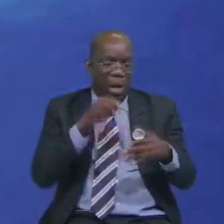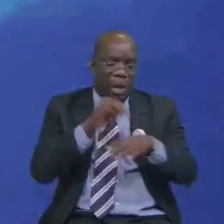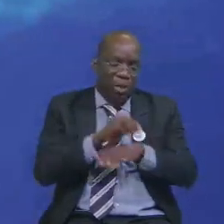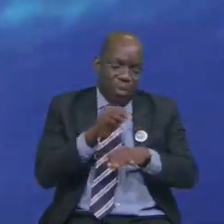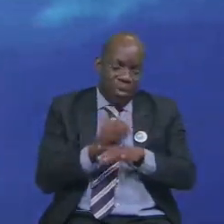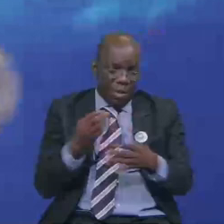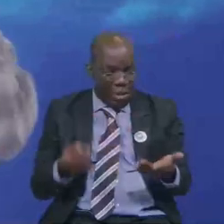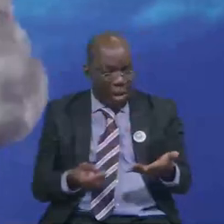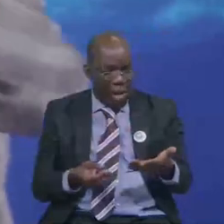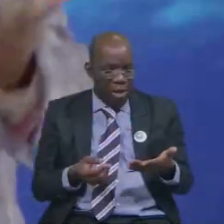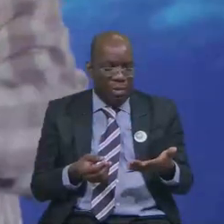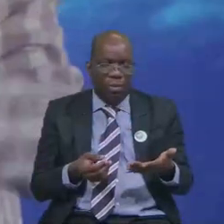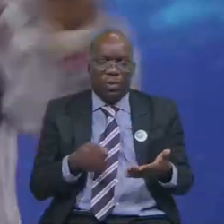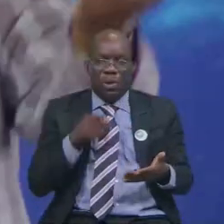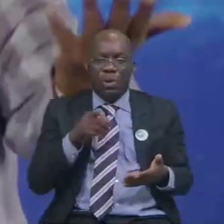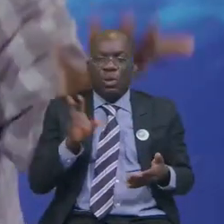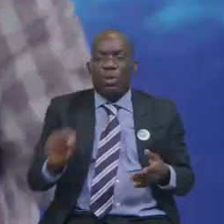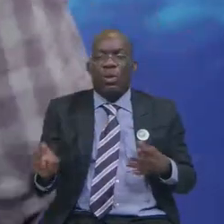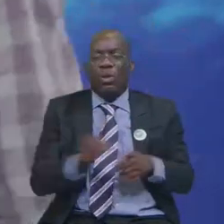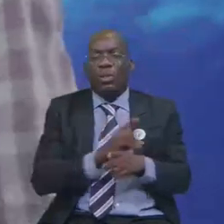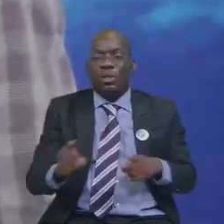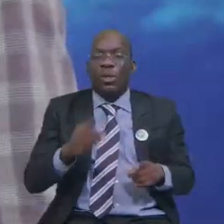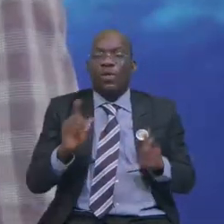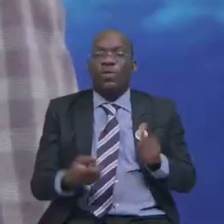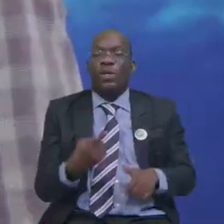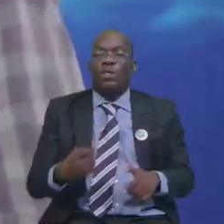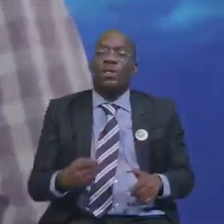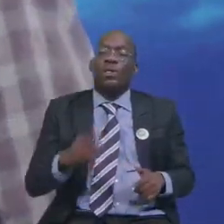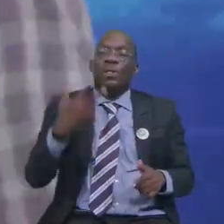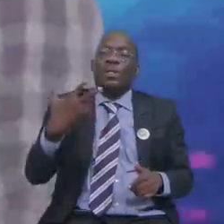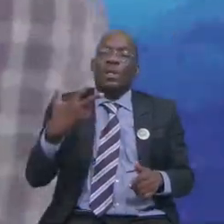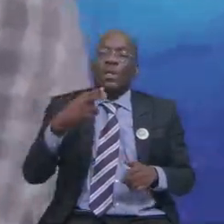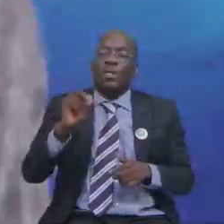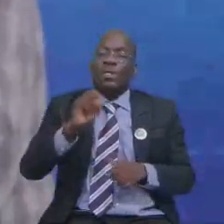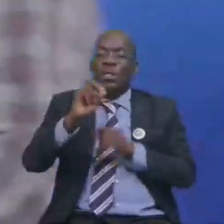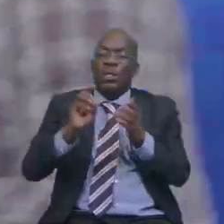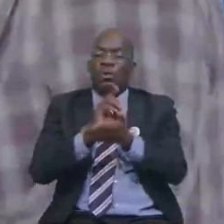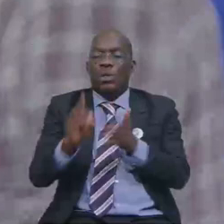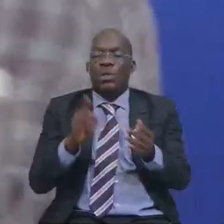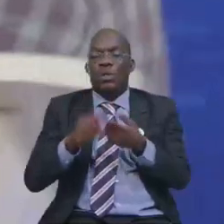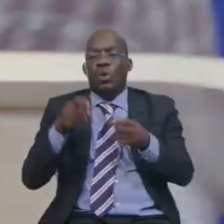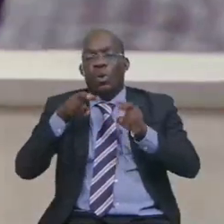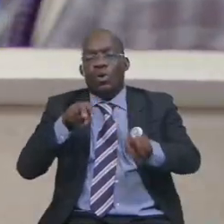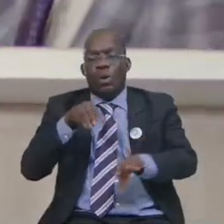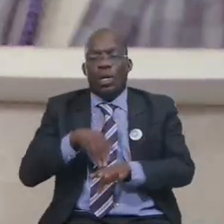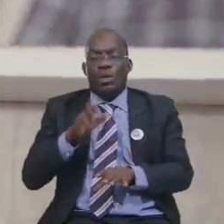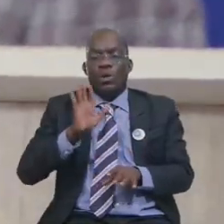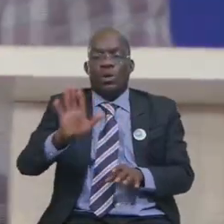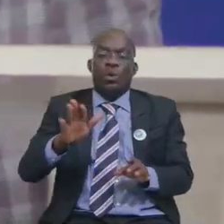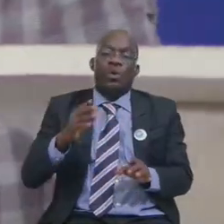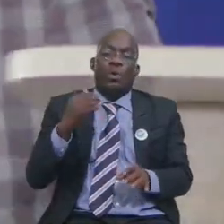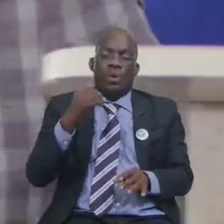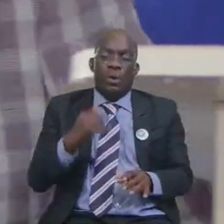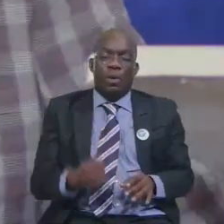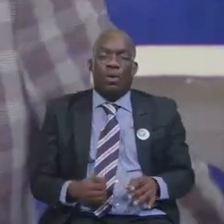là-bas tu prends 30 minutes à regarder ton téléphone tu n'as même pas fait ta